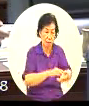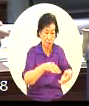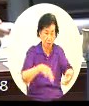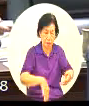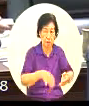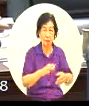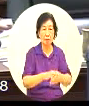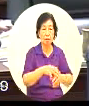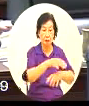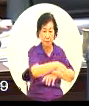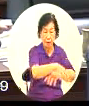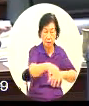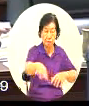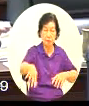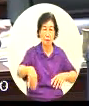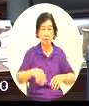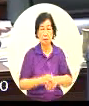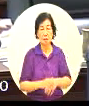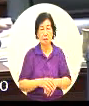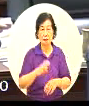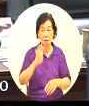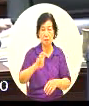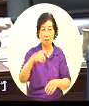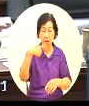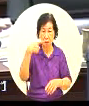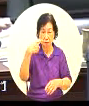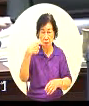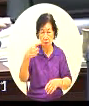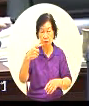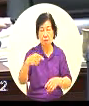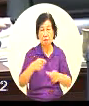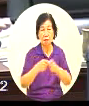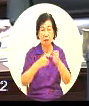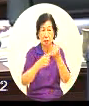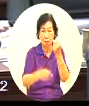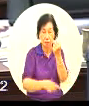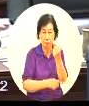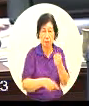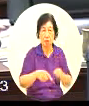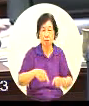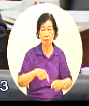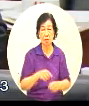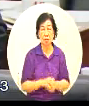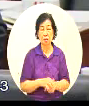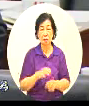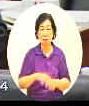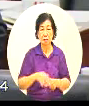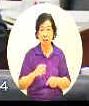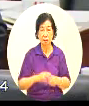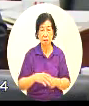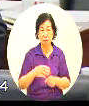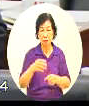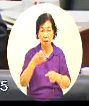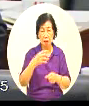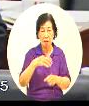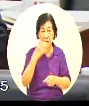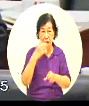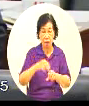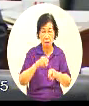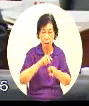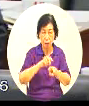就这块41公顷，搁伫咱高铁路啊南边，咱有一个14公顷